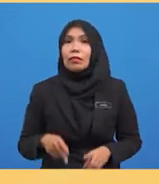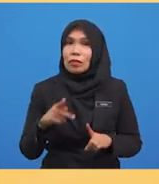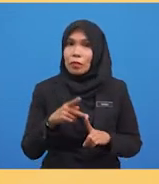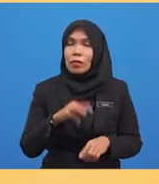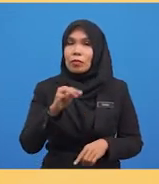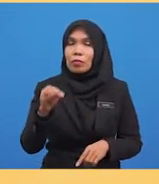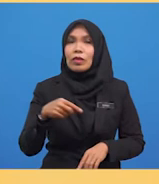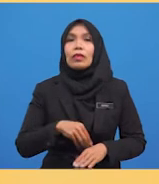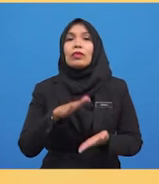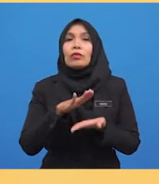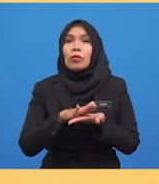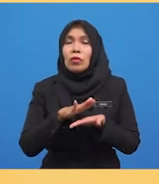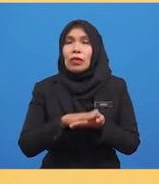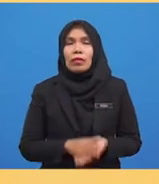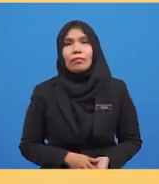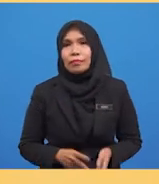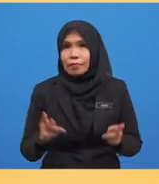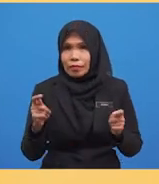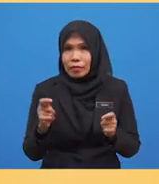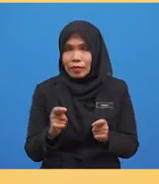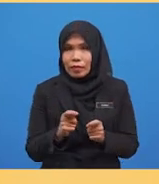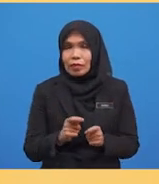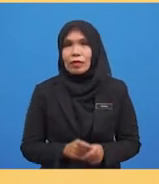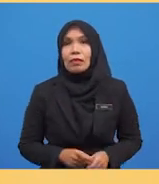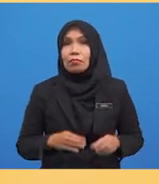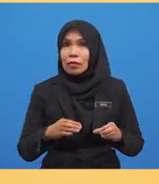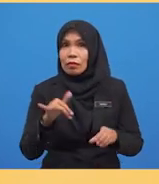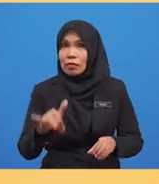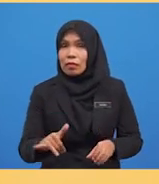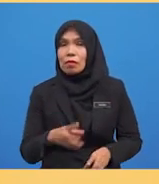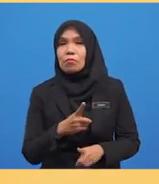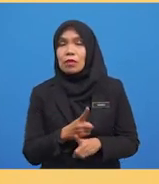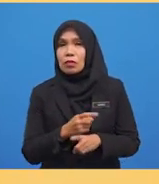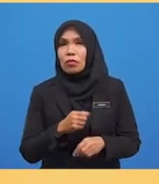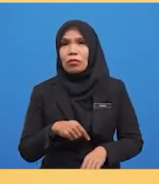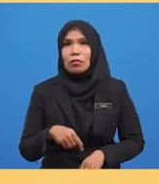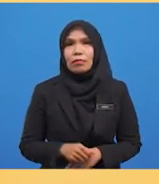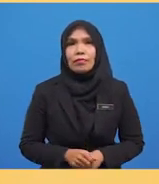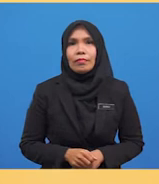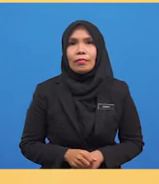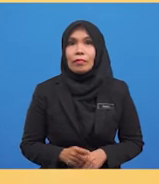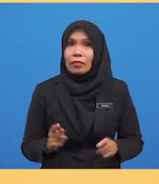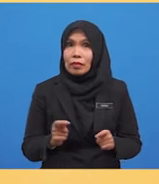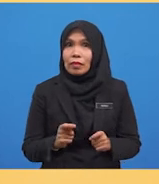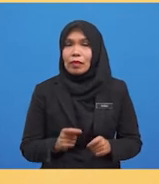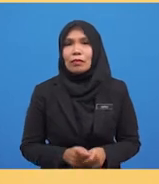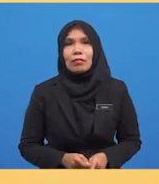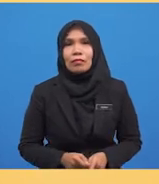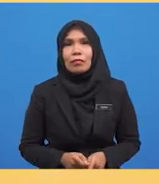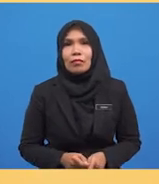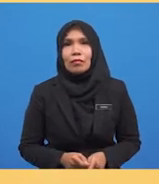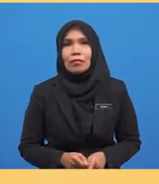di sekolah tentang tertib makan supaya mereka menjadi masyarakat yang